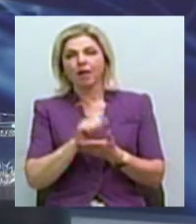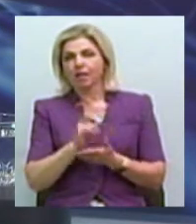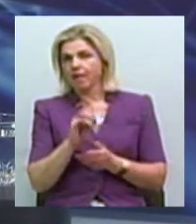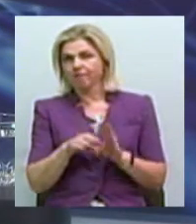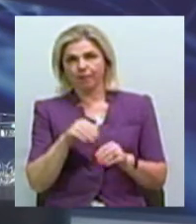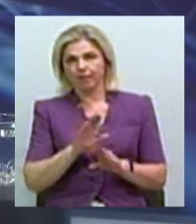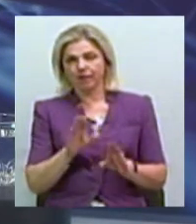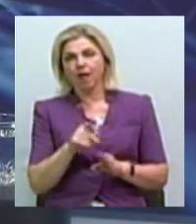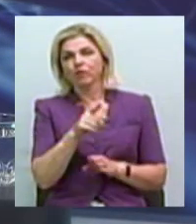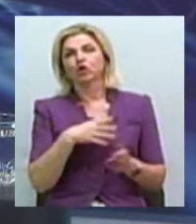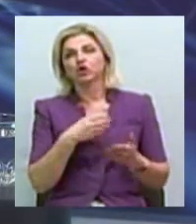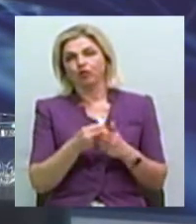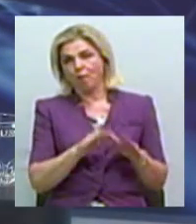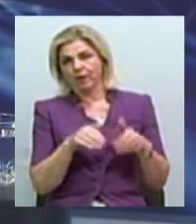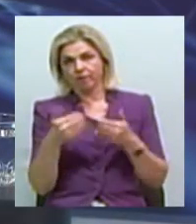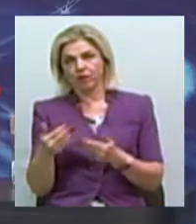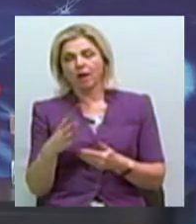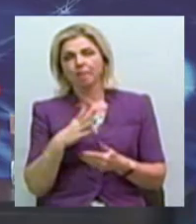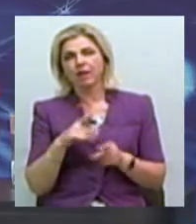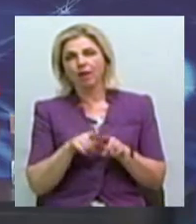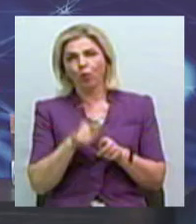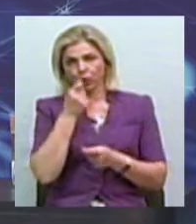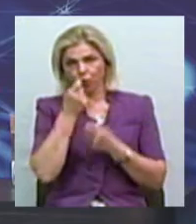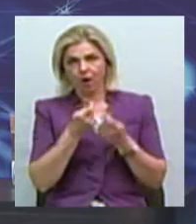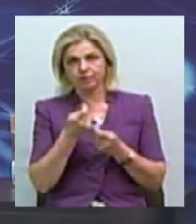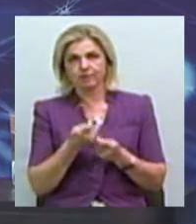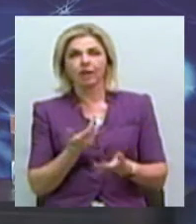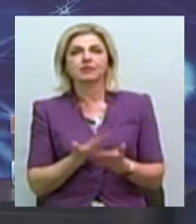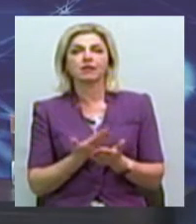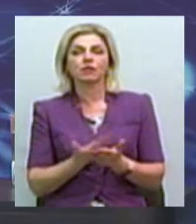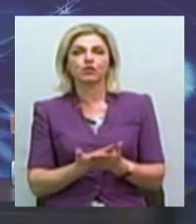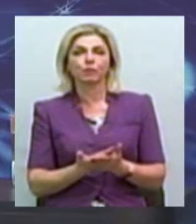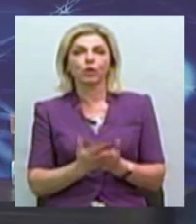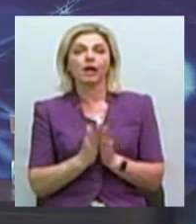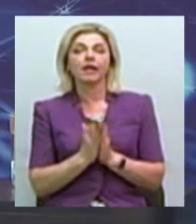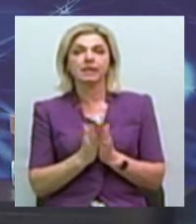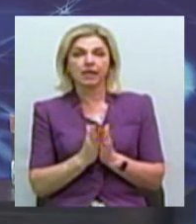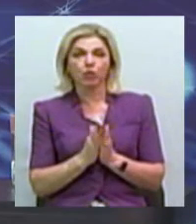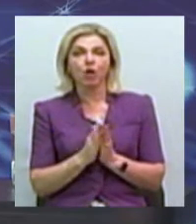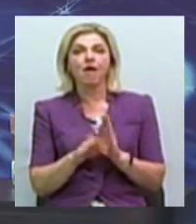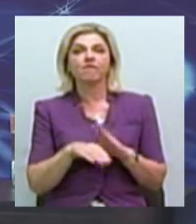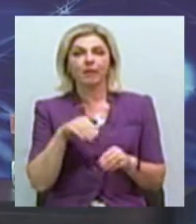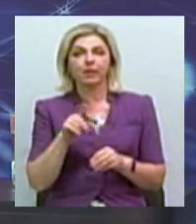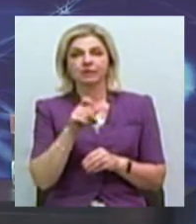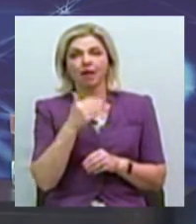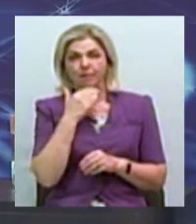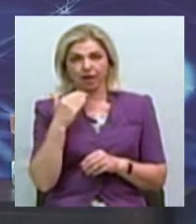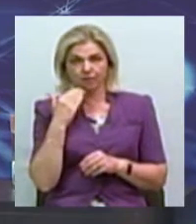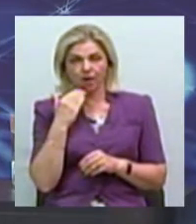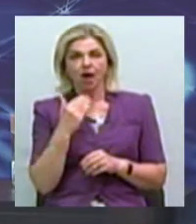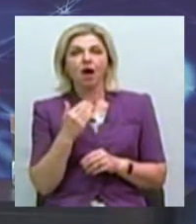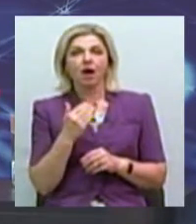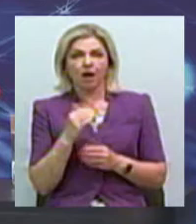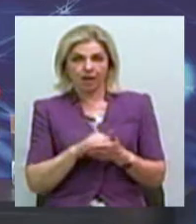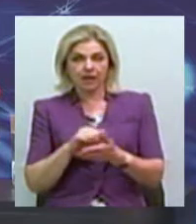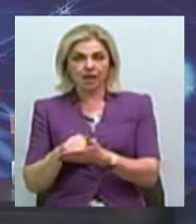свої пропозиції. Там, власне, був такий нюанс. Ну, скажімо, книги відбиралися за багатьма, як я вже казала, критеріями.